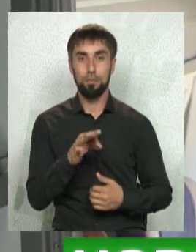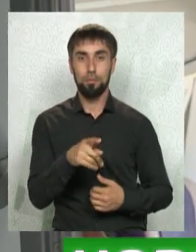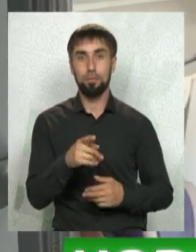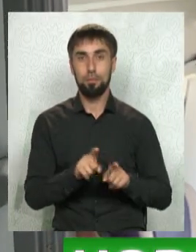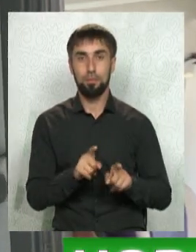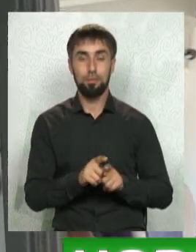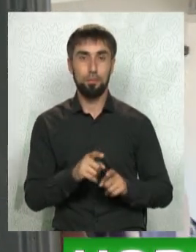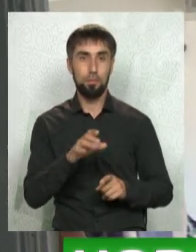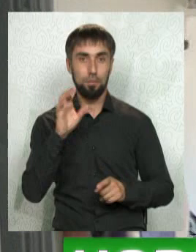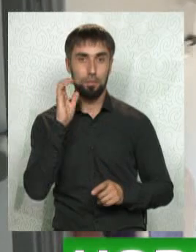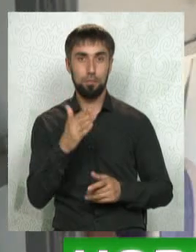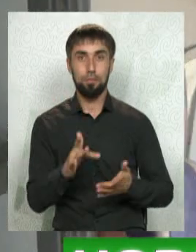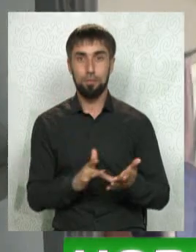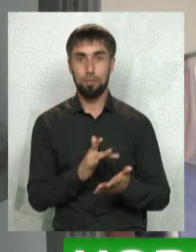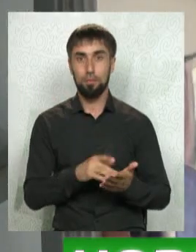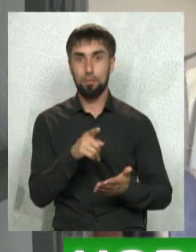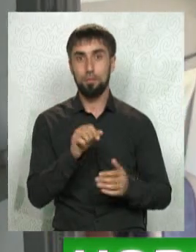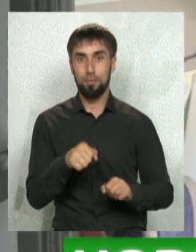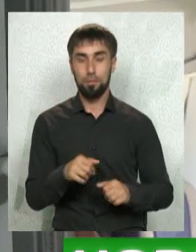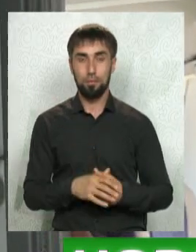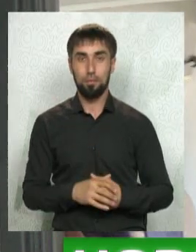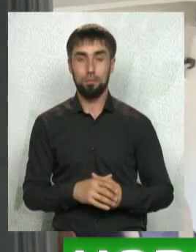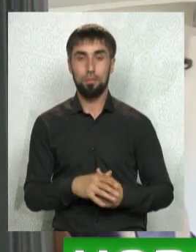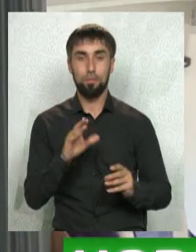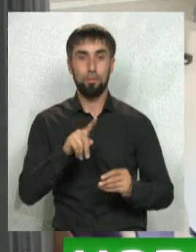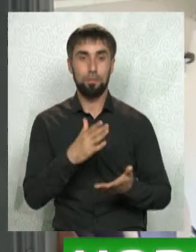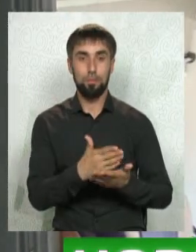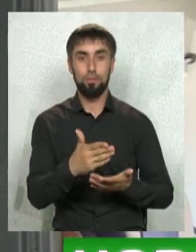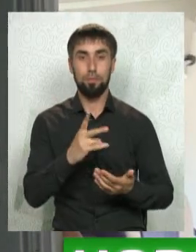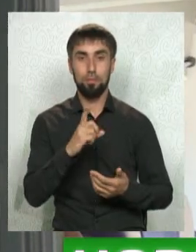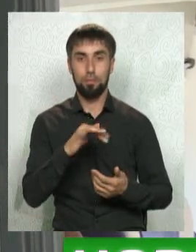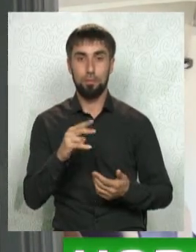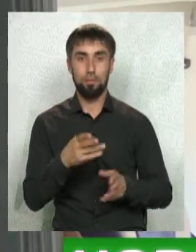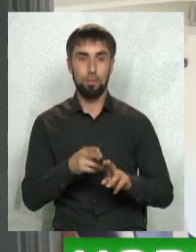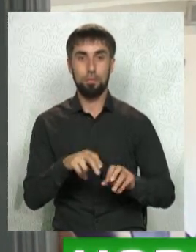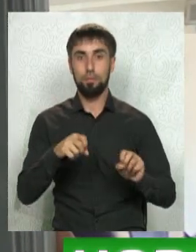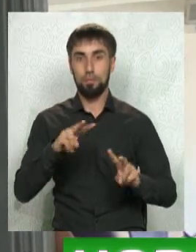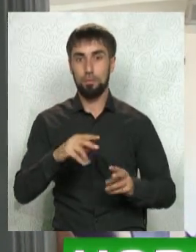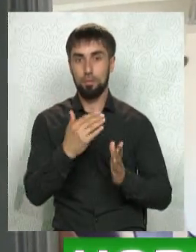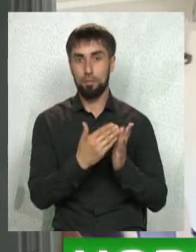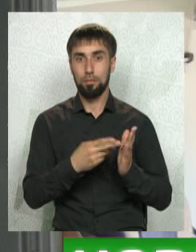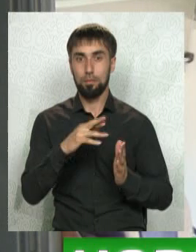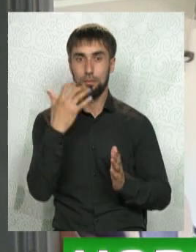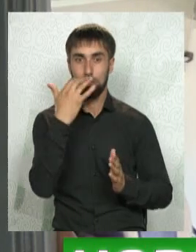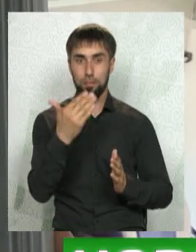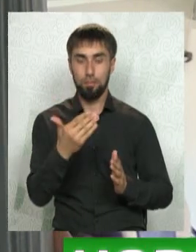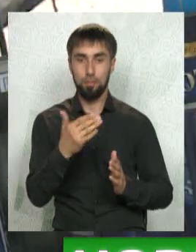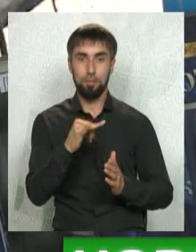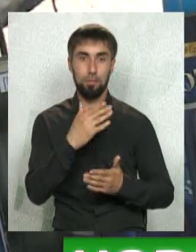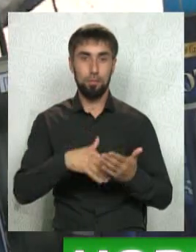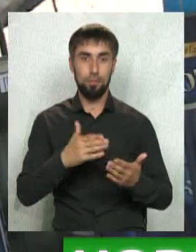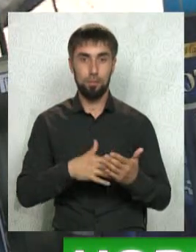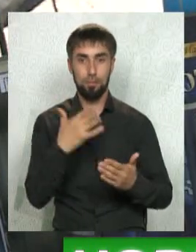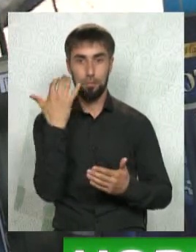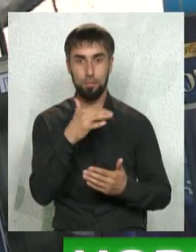просмотр это будет, конечно, грубо сказано, они могут прослушивать все, что есть на экране. Это специальные программы для слабовидящих и незрячих.